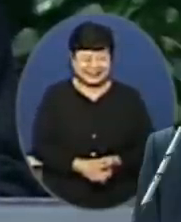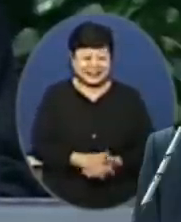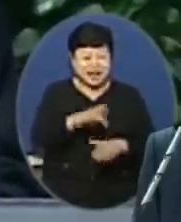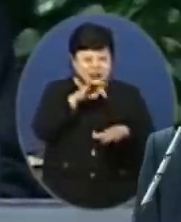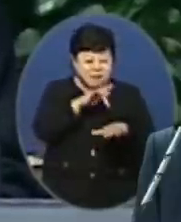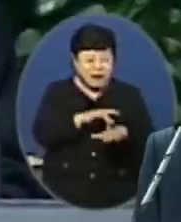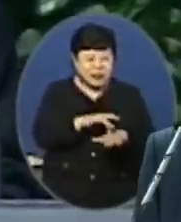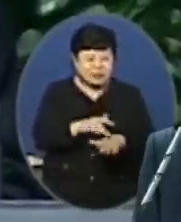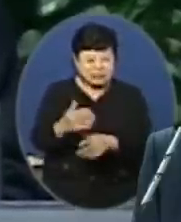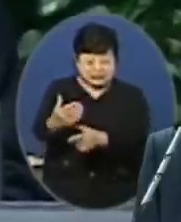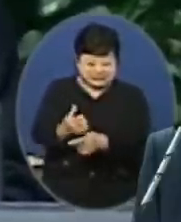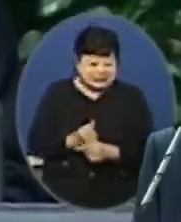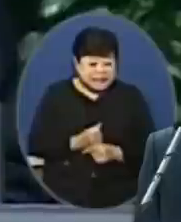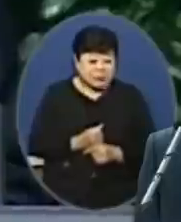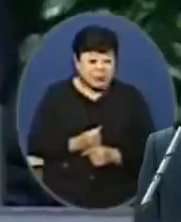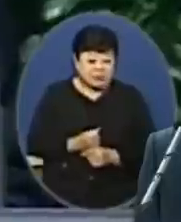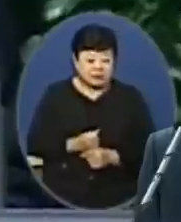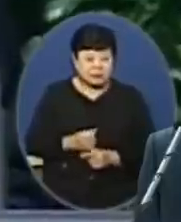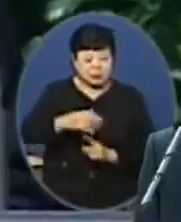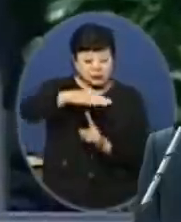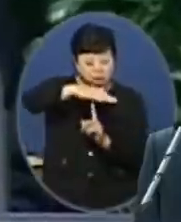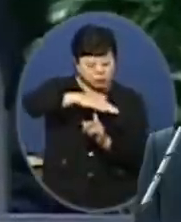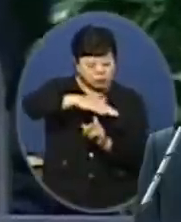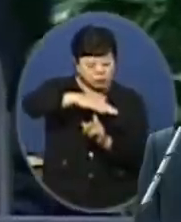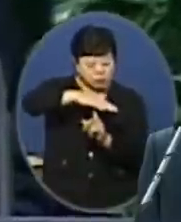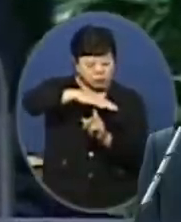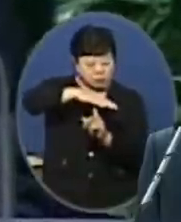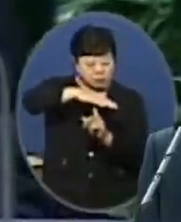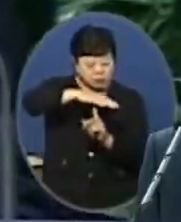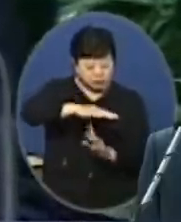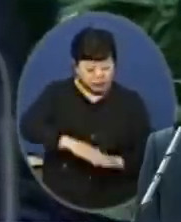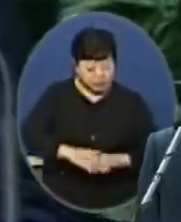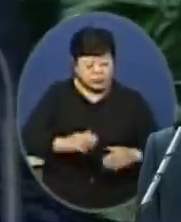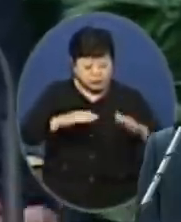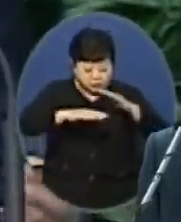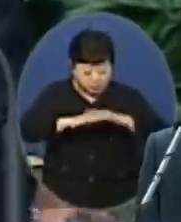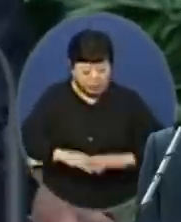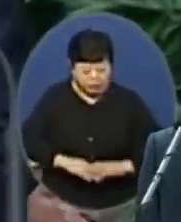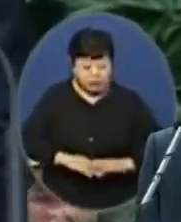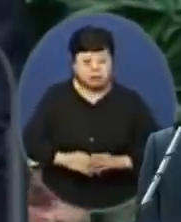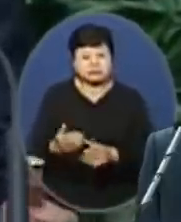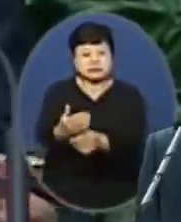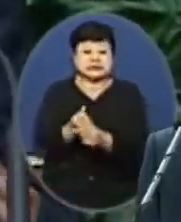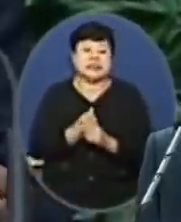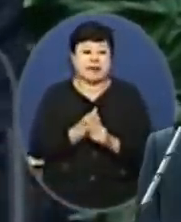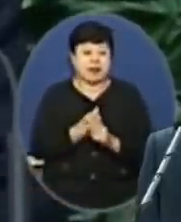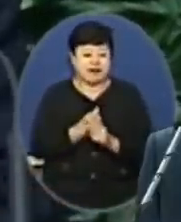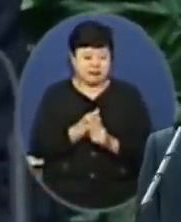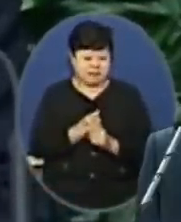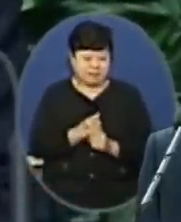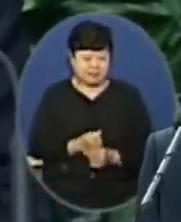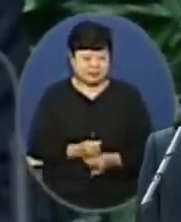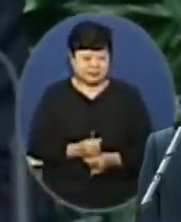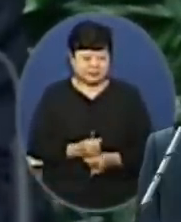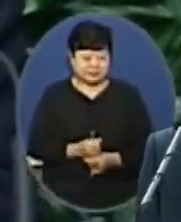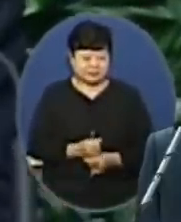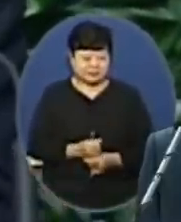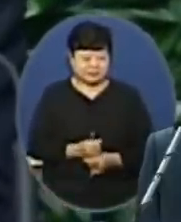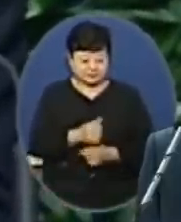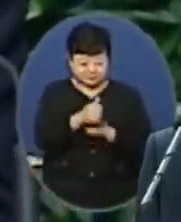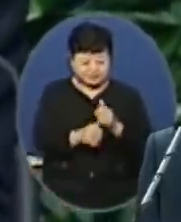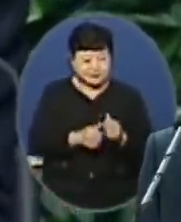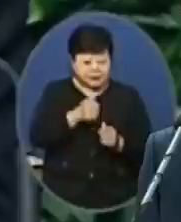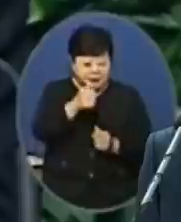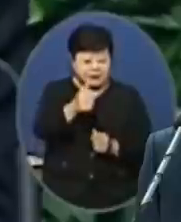마귀가 우리를 잡으려는 것은 꼭 그렇게 한다는 것입니다. 새 사냥꾼의 올무에서 우리를 잡아넣는 것,